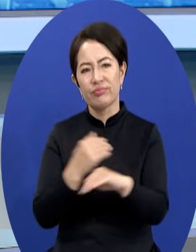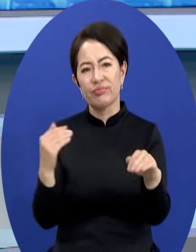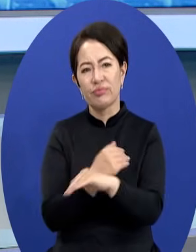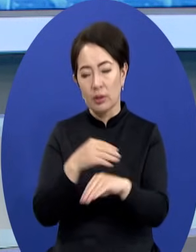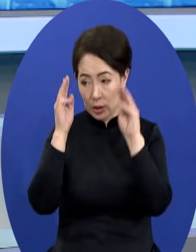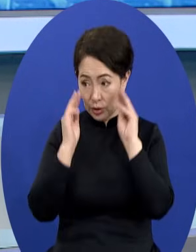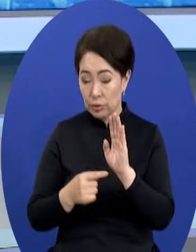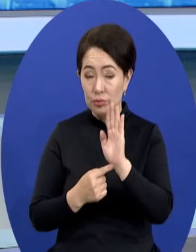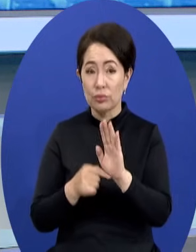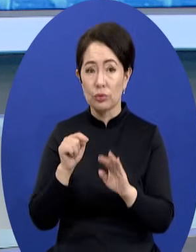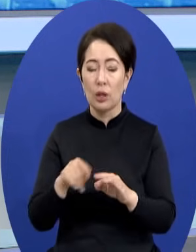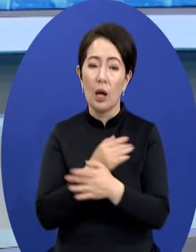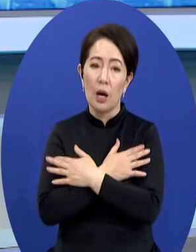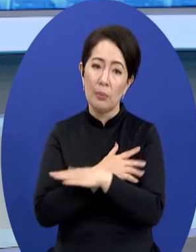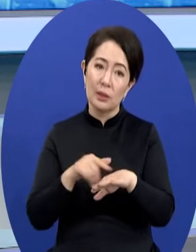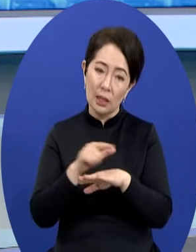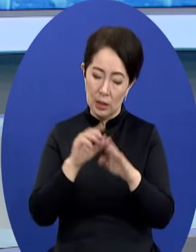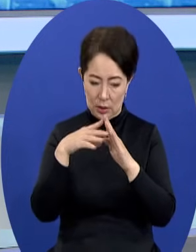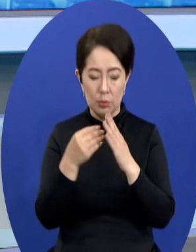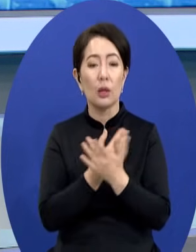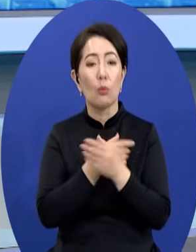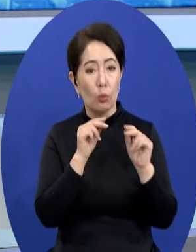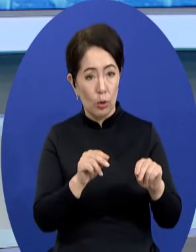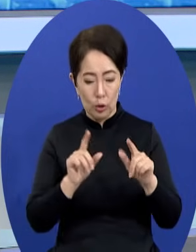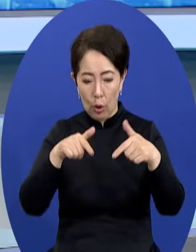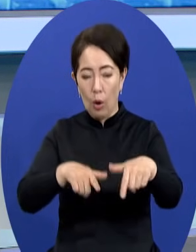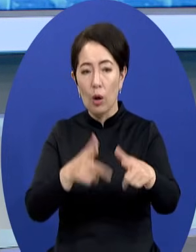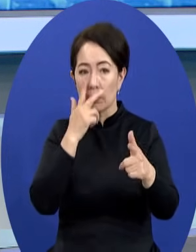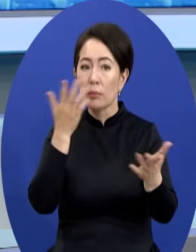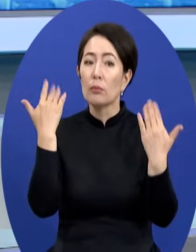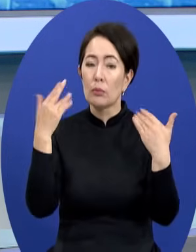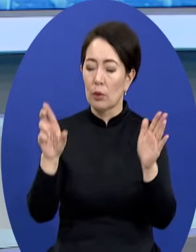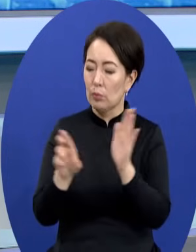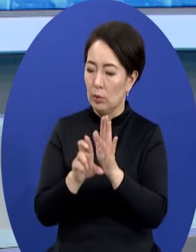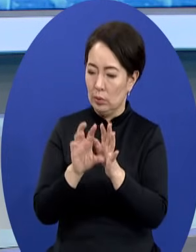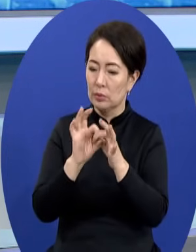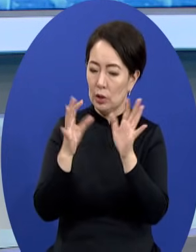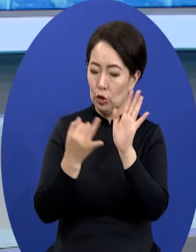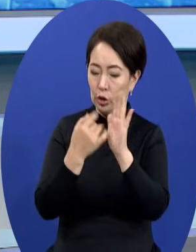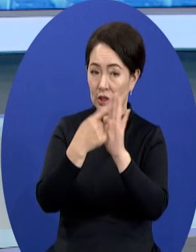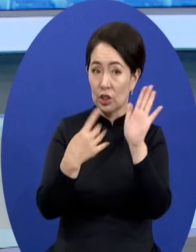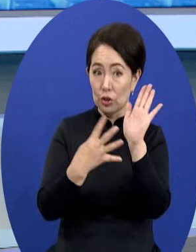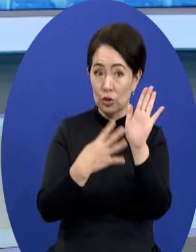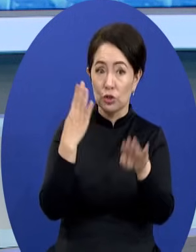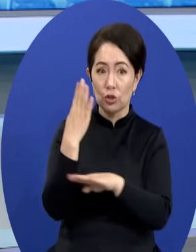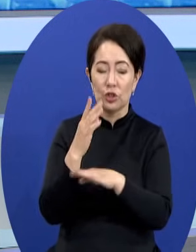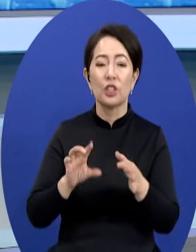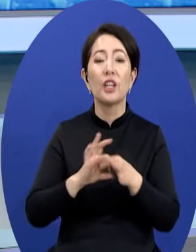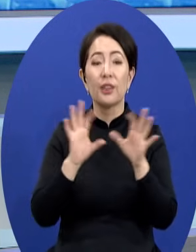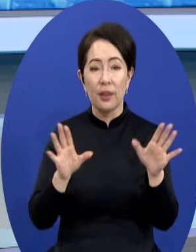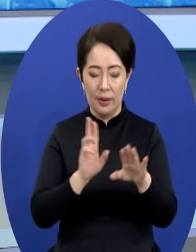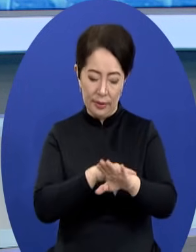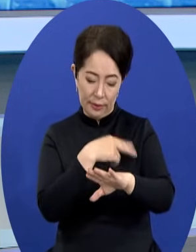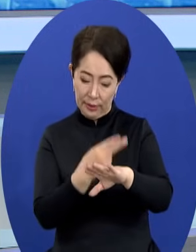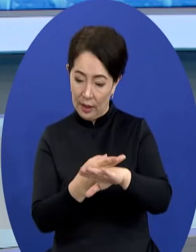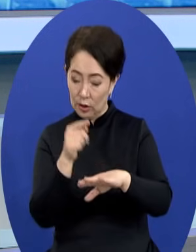өнөөдөр гаргалаа. Амралтын газруудад гэр бүлийн хүрээнд амрах, голын ирэг дагуу агаар сэлхэнд гарах боломжийг энэ сарын 9-өөс эхлэн нээн Дархан Улаан аймаг руу нэвтрэх